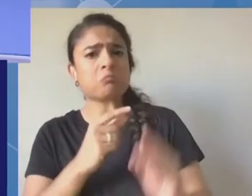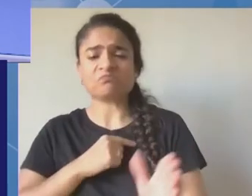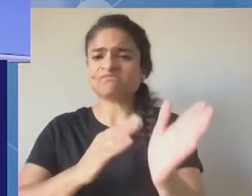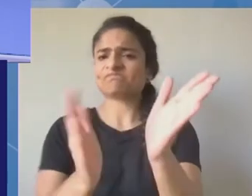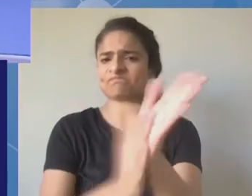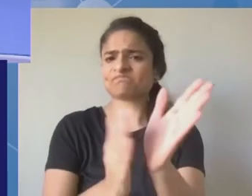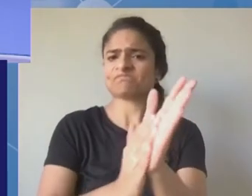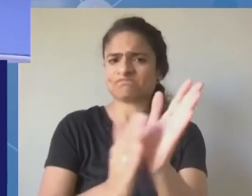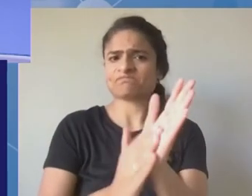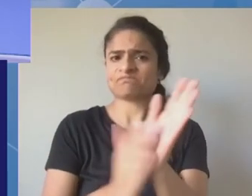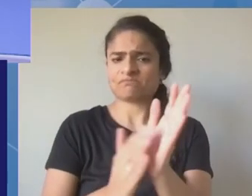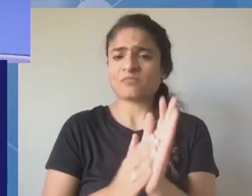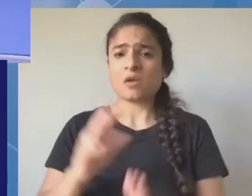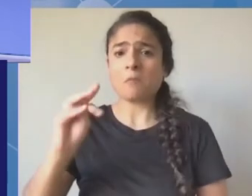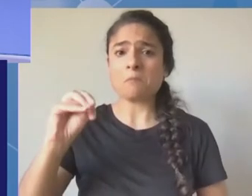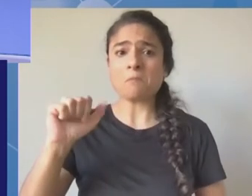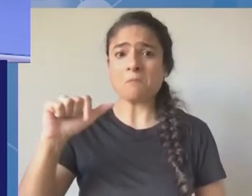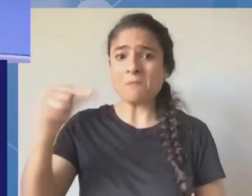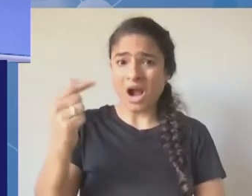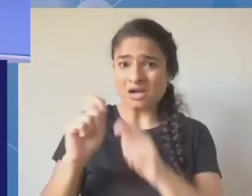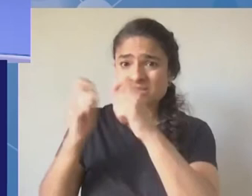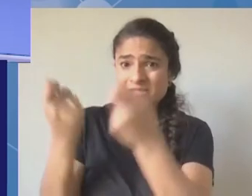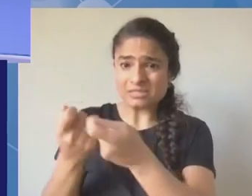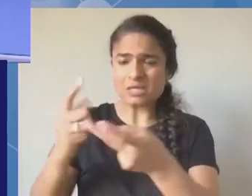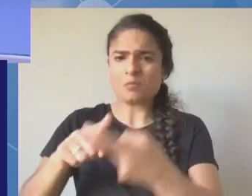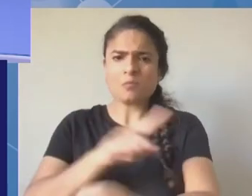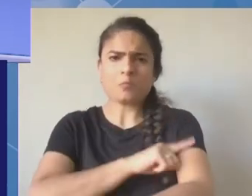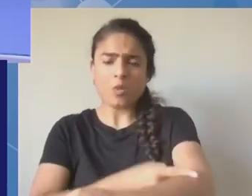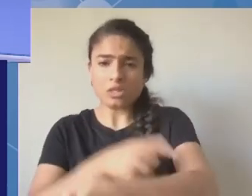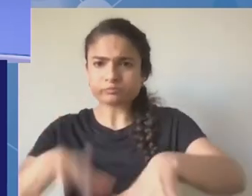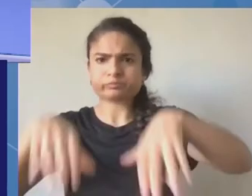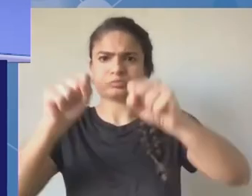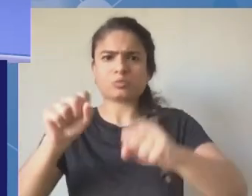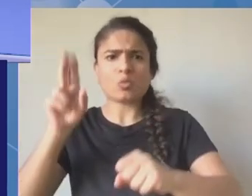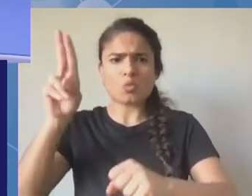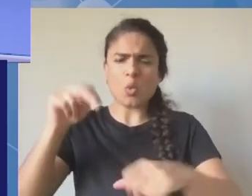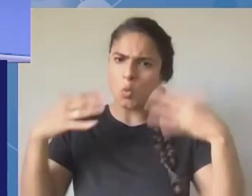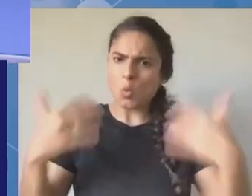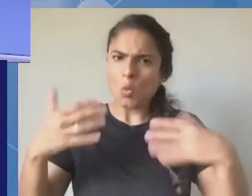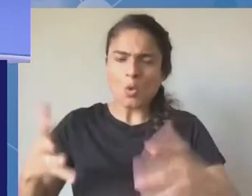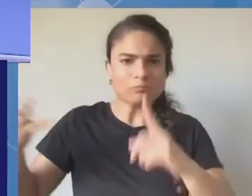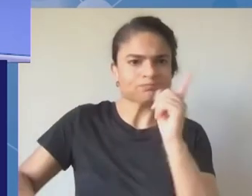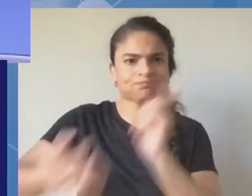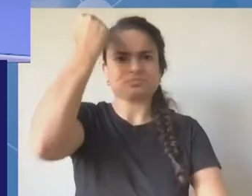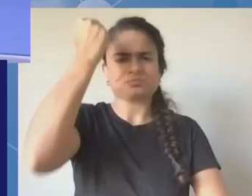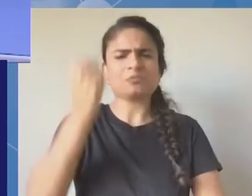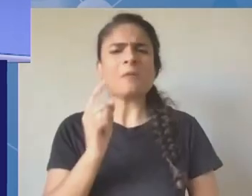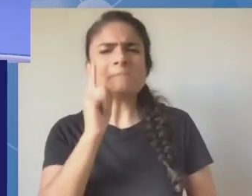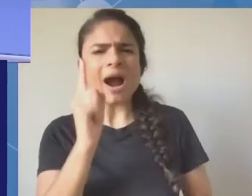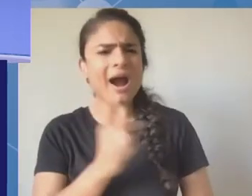些正式的会议，我想在感谢各方的专家团